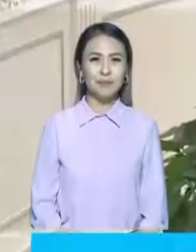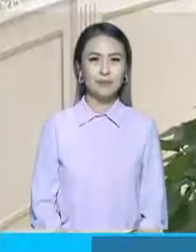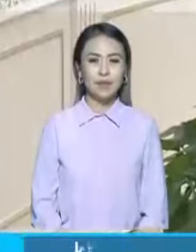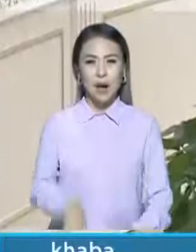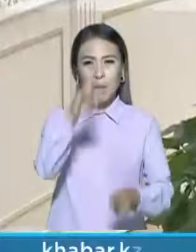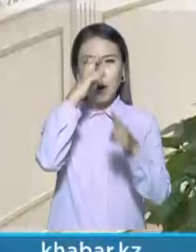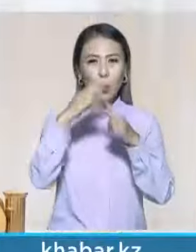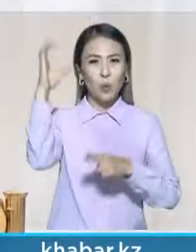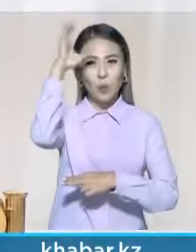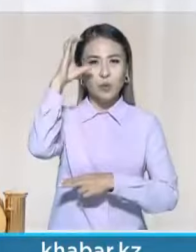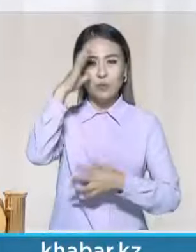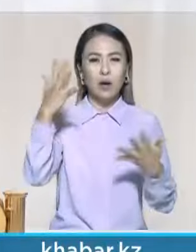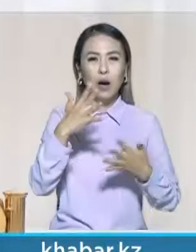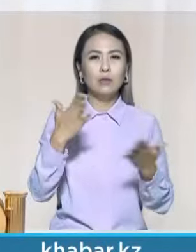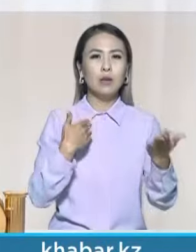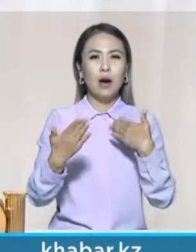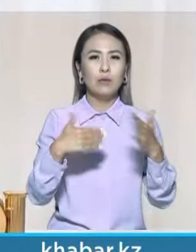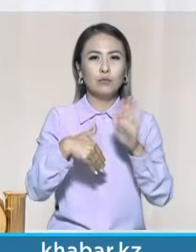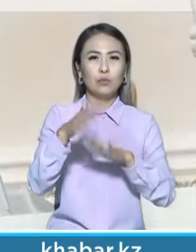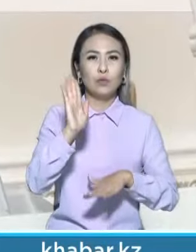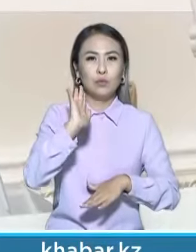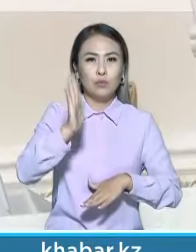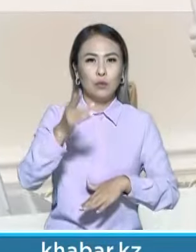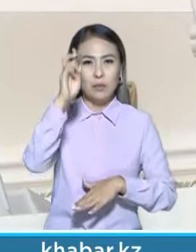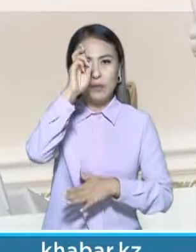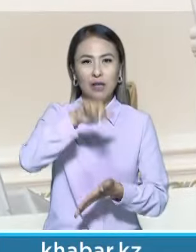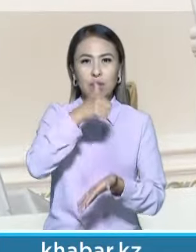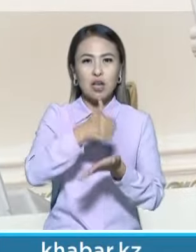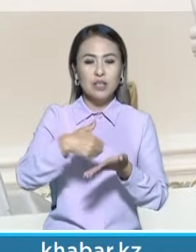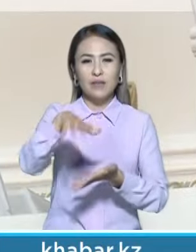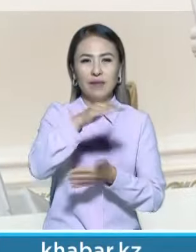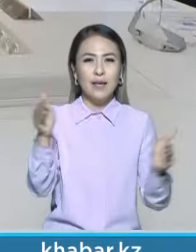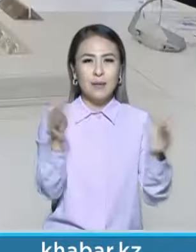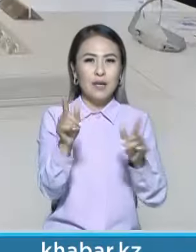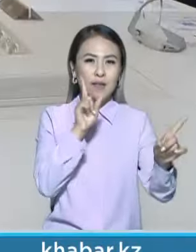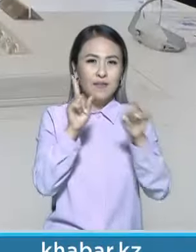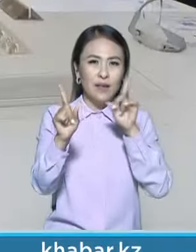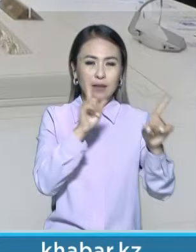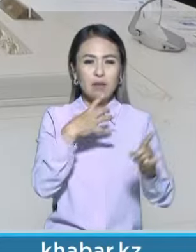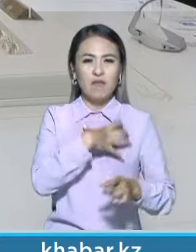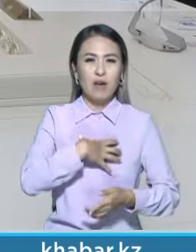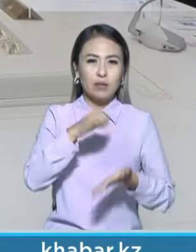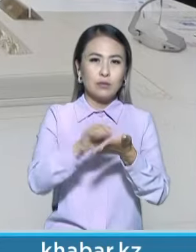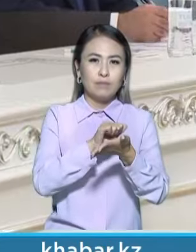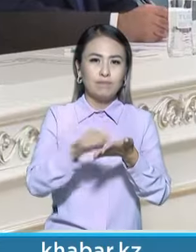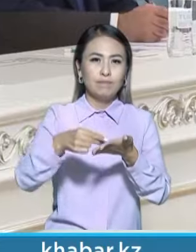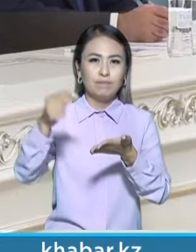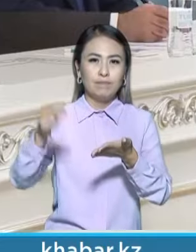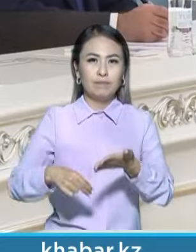Бауырлас Өзбекстанмен қай салада қарым-қатынас күшейеді. Бүгін мемлекеттердің басшылары шағын құрамда кездесіп, бірқатар маңызды құжатқа қол